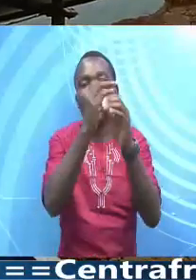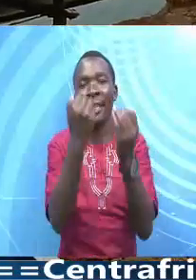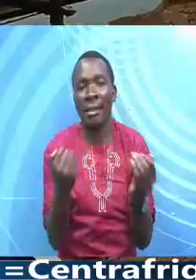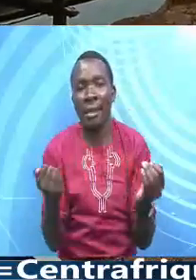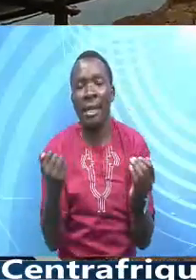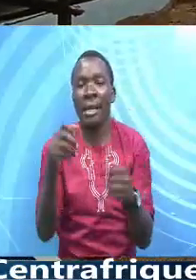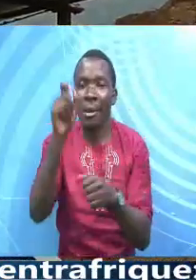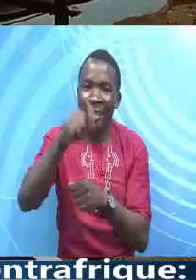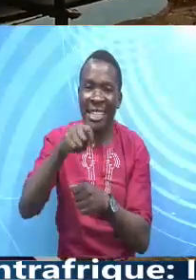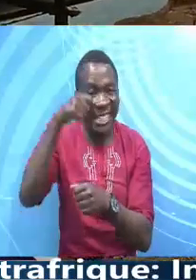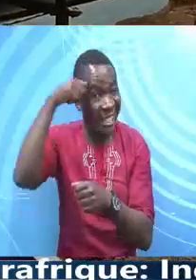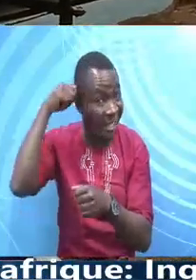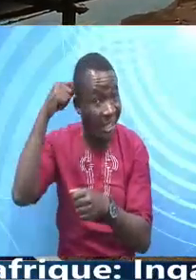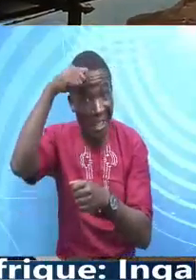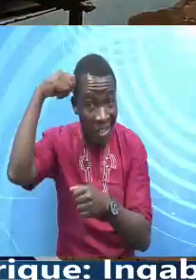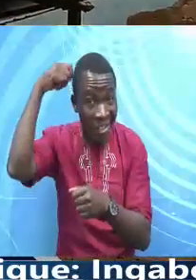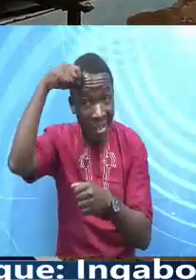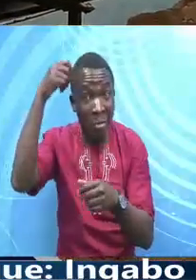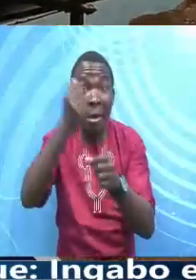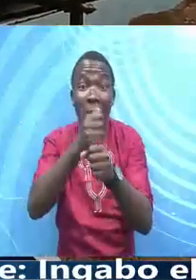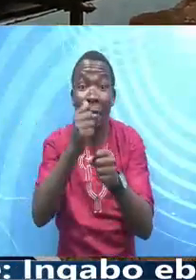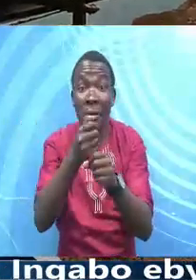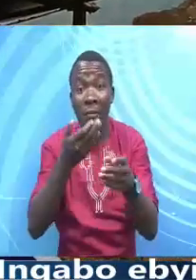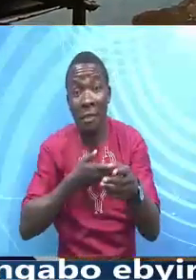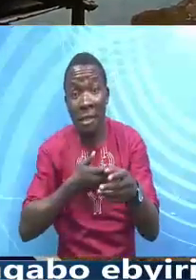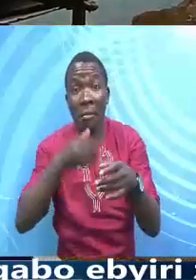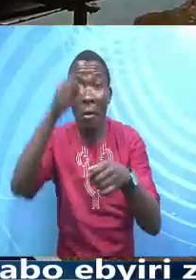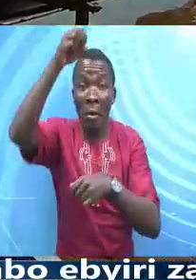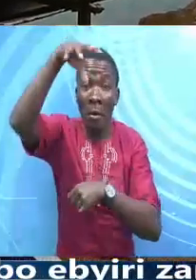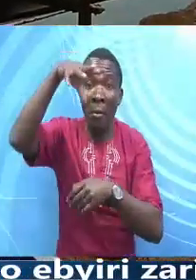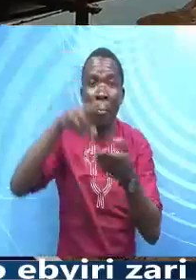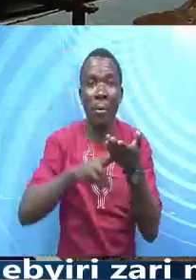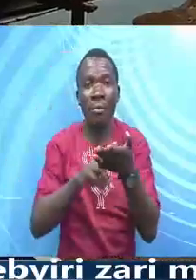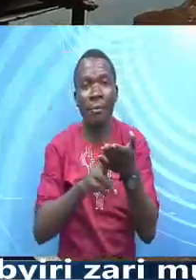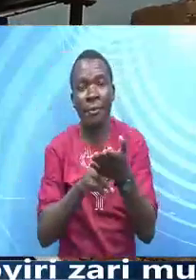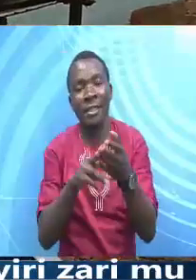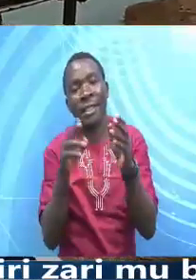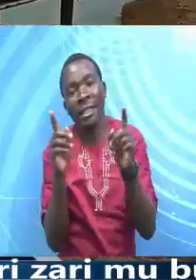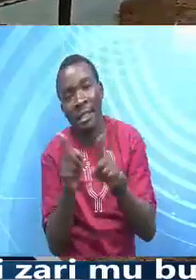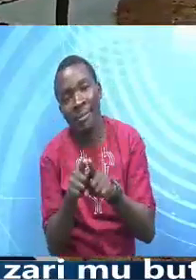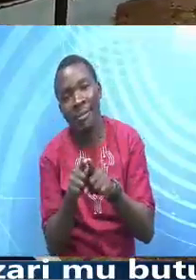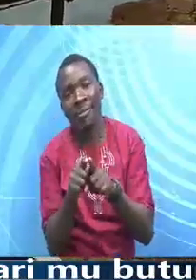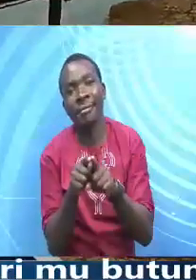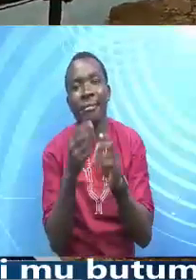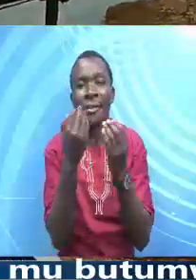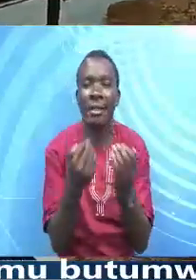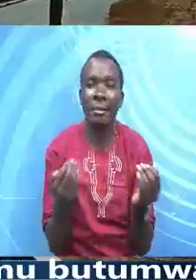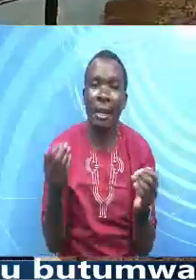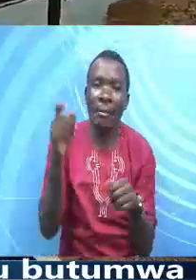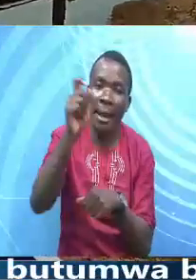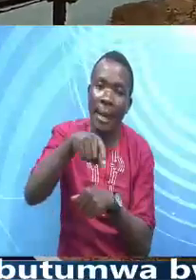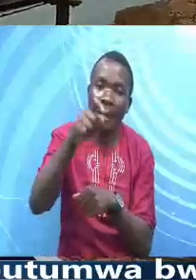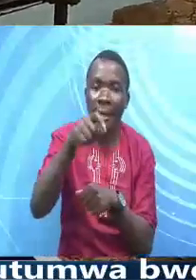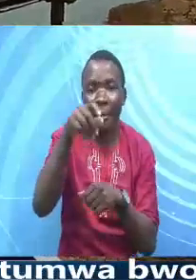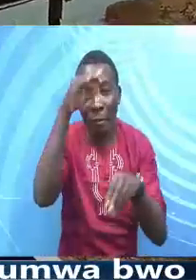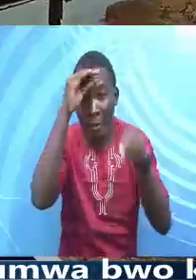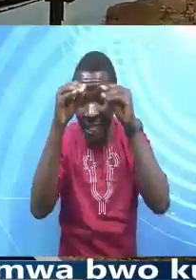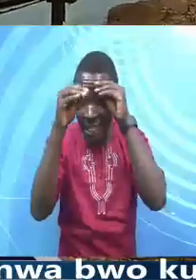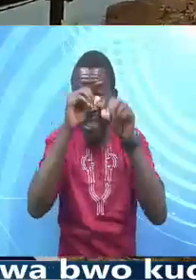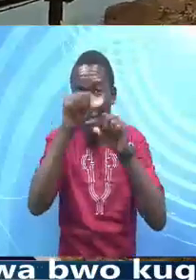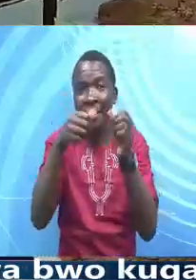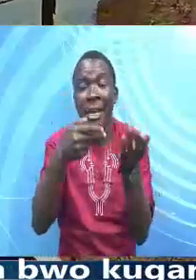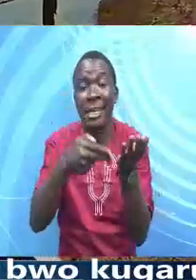kogosha bakwiga ibyo kogosha bakaba bafite amashanyarazi bakayakoresha. Nk'abana bakeneye kwiga ibintu by'imyuga